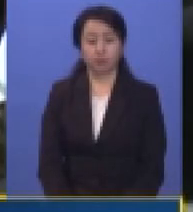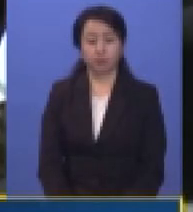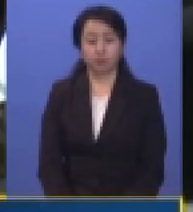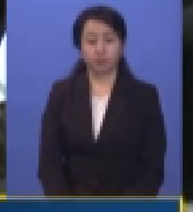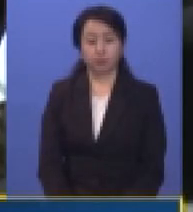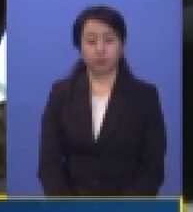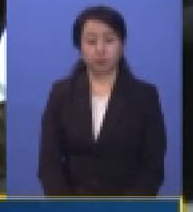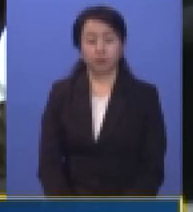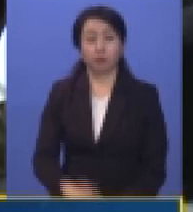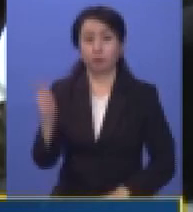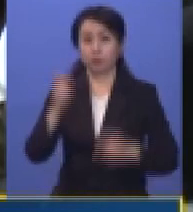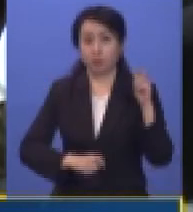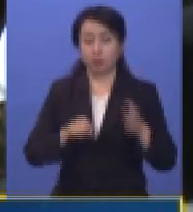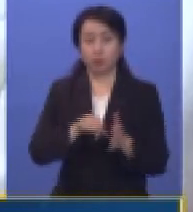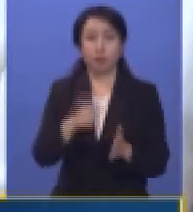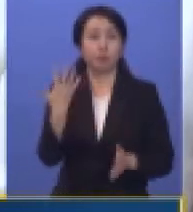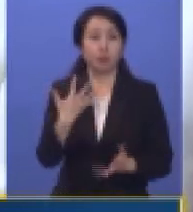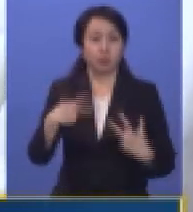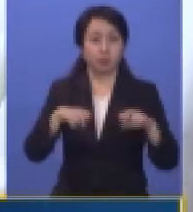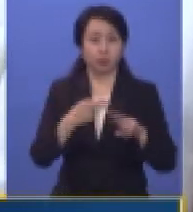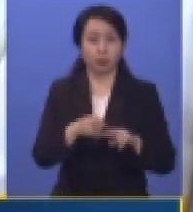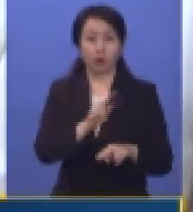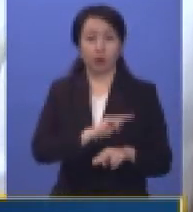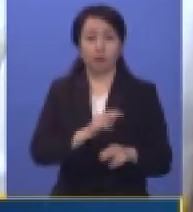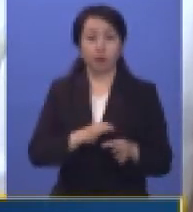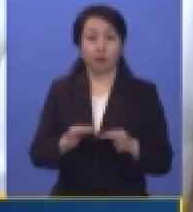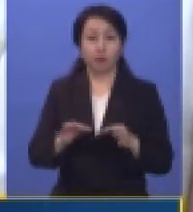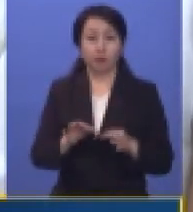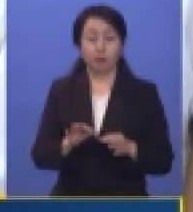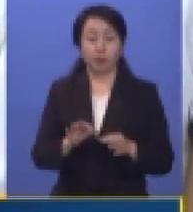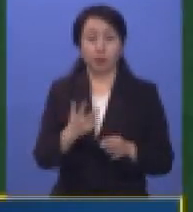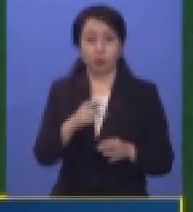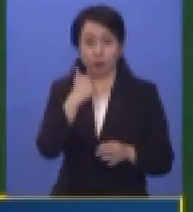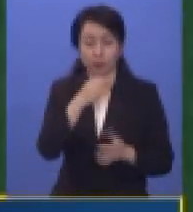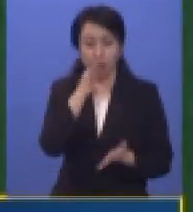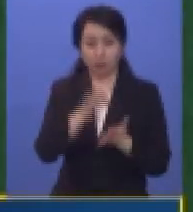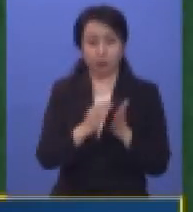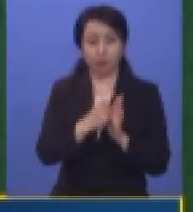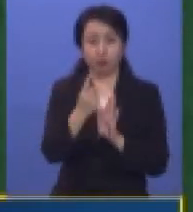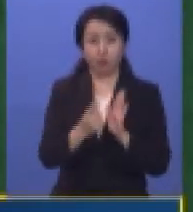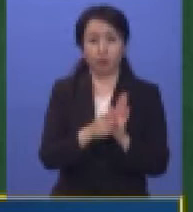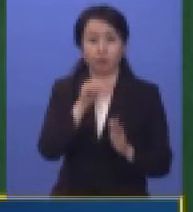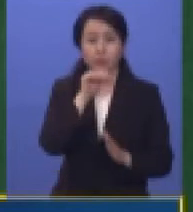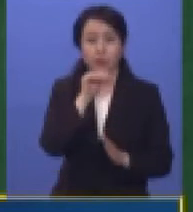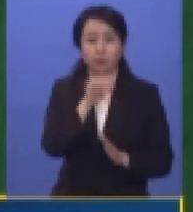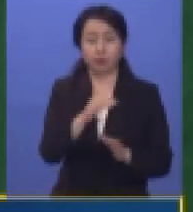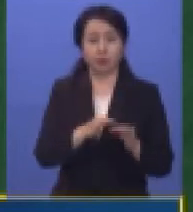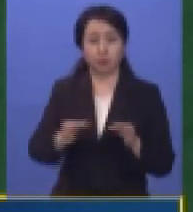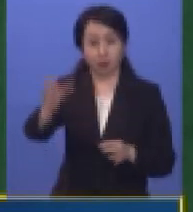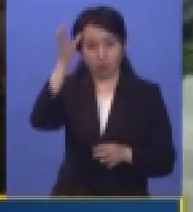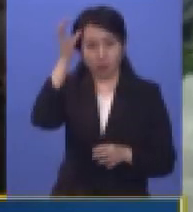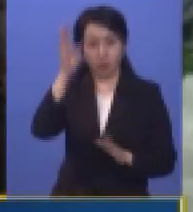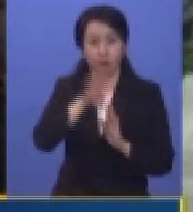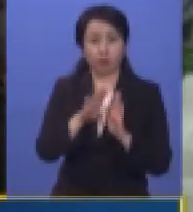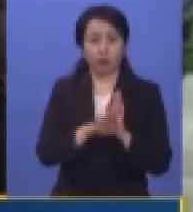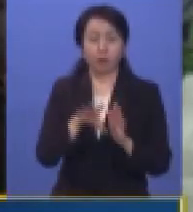В слете участвовали 50 специалистов, которые работают в отрасли менее 3 лет. Для ответов на их вопросы пригласили профессионалов в сфере образования. В